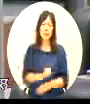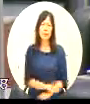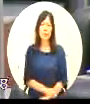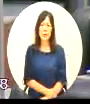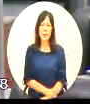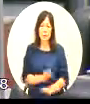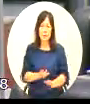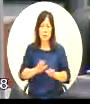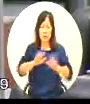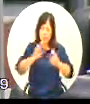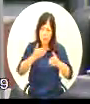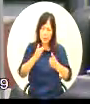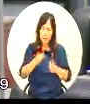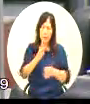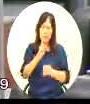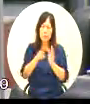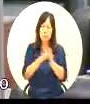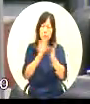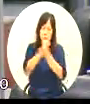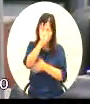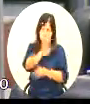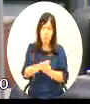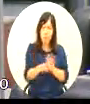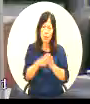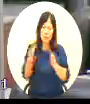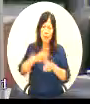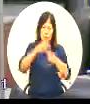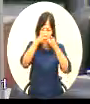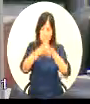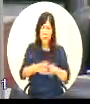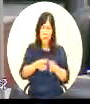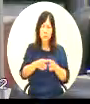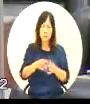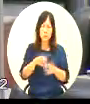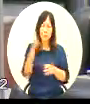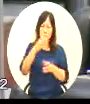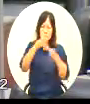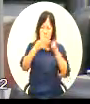讲，我们预计是未来要再增设那